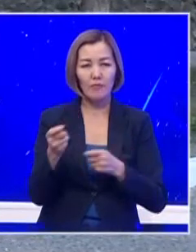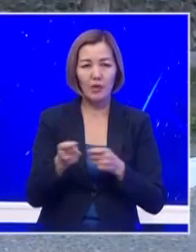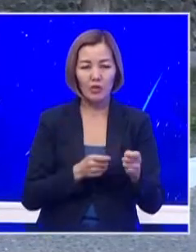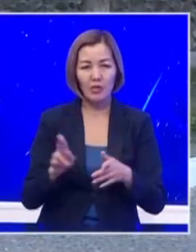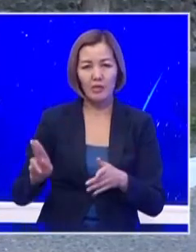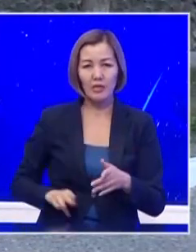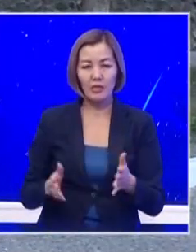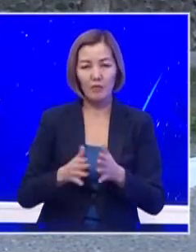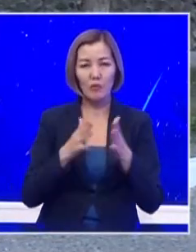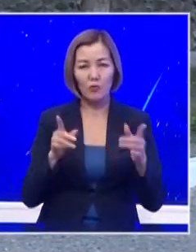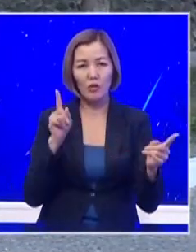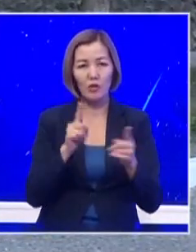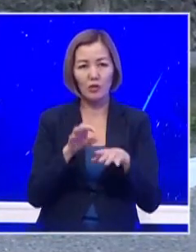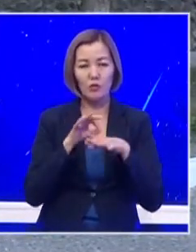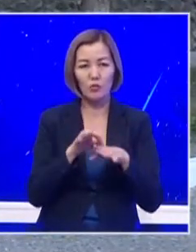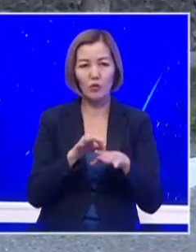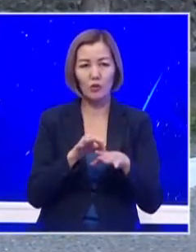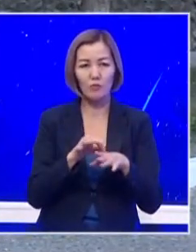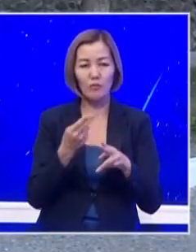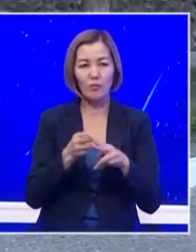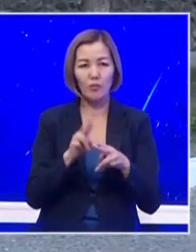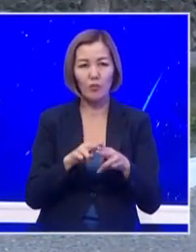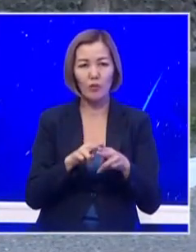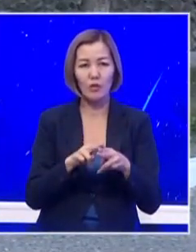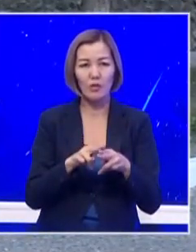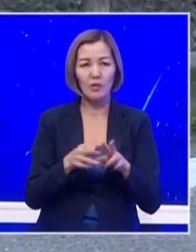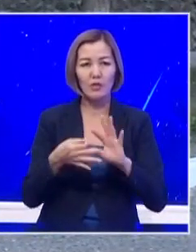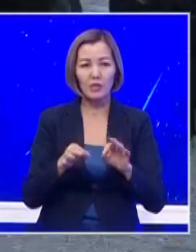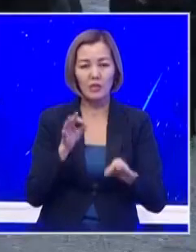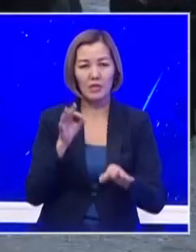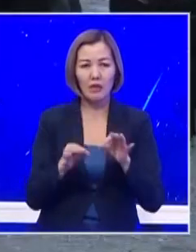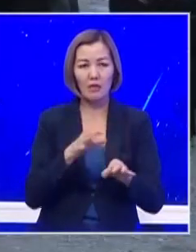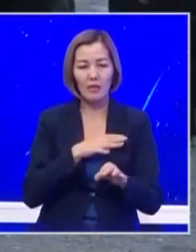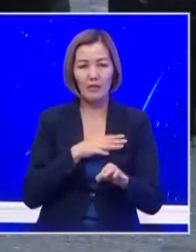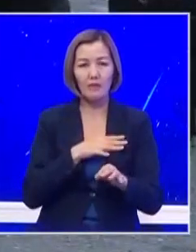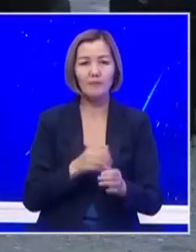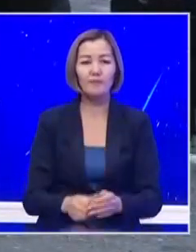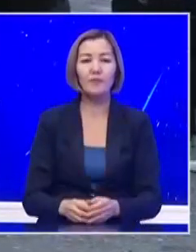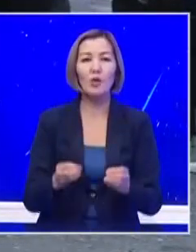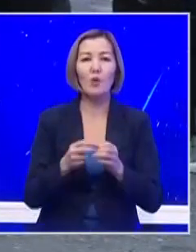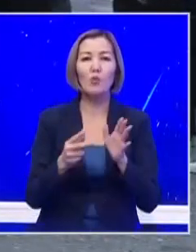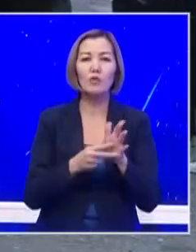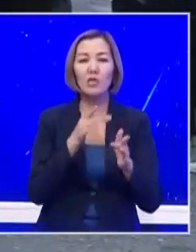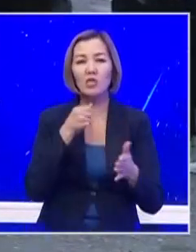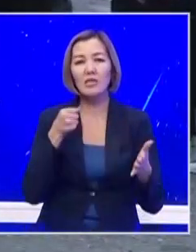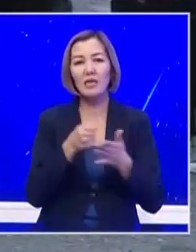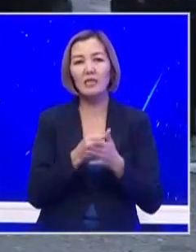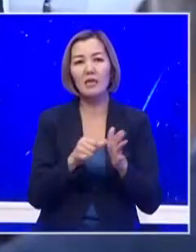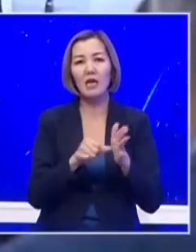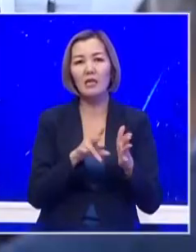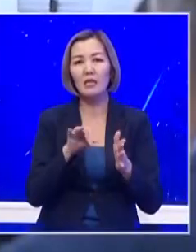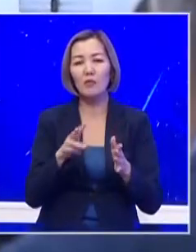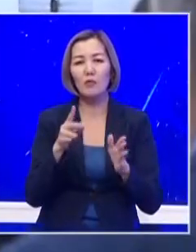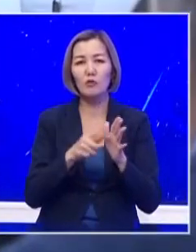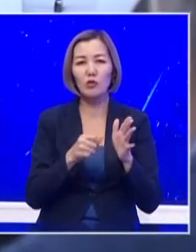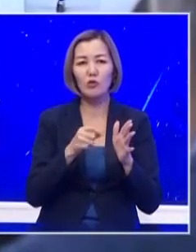басшыларыменен үлкен кездесу өткізіп, бұл мәселені жіті талқыладық. Еліміз бойынша 18 жасқа дейінгі 6 миллион 700